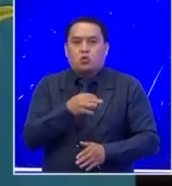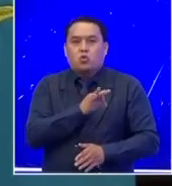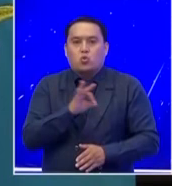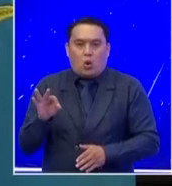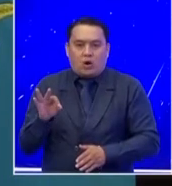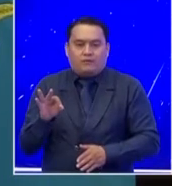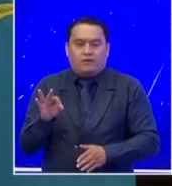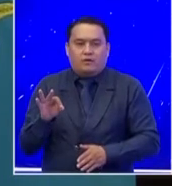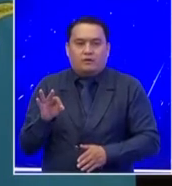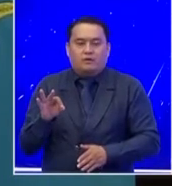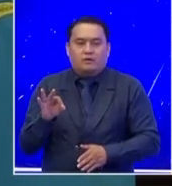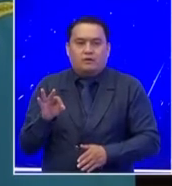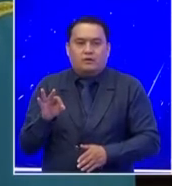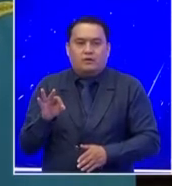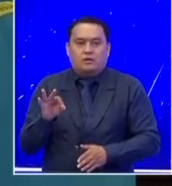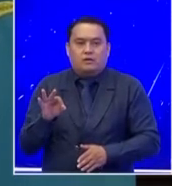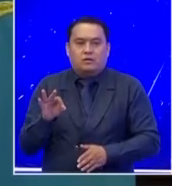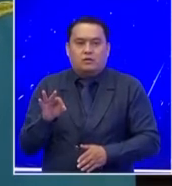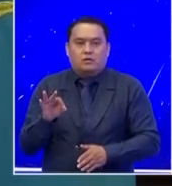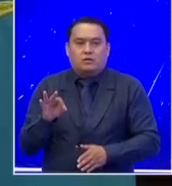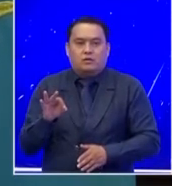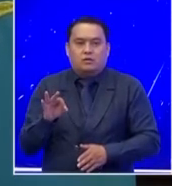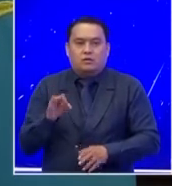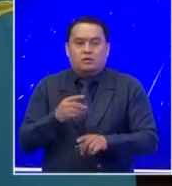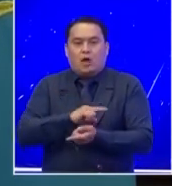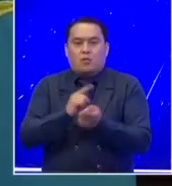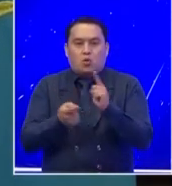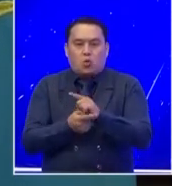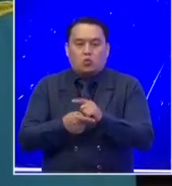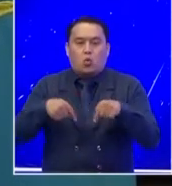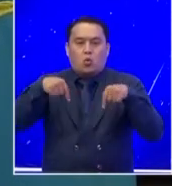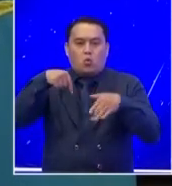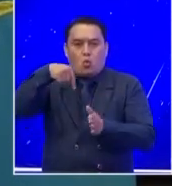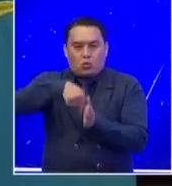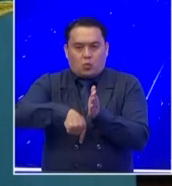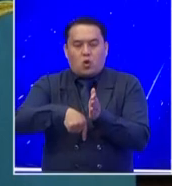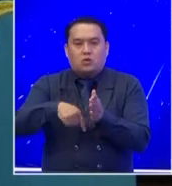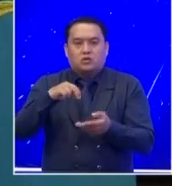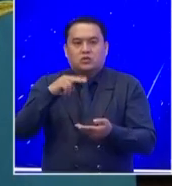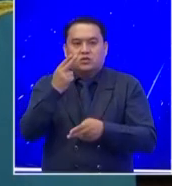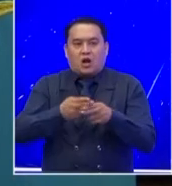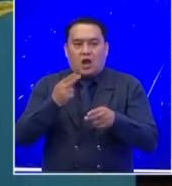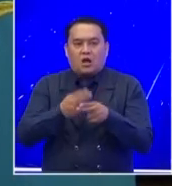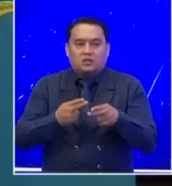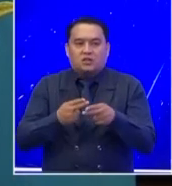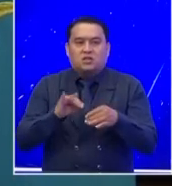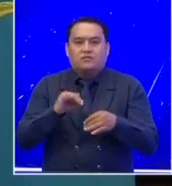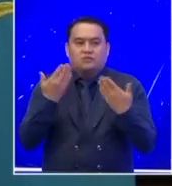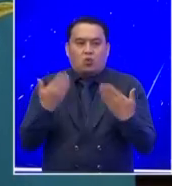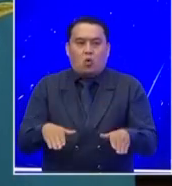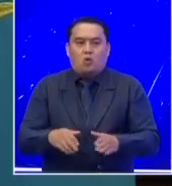отметке, поставленные. Да, да. Наоборот, Тюмен Казан, там укрепление только железобетонное. Да, что-то. И все.